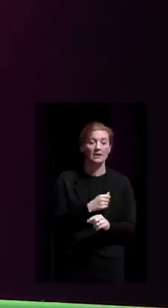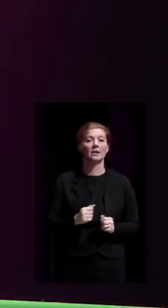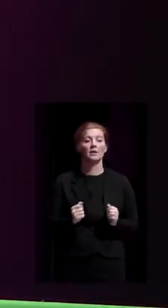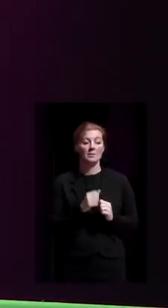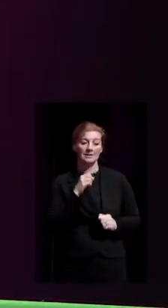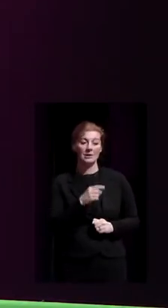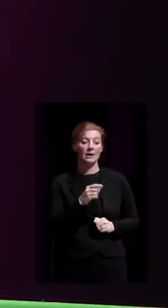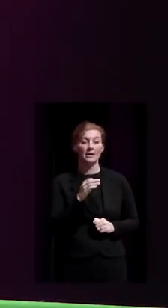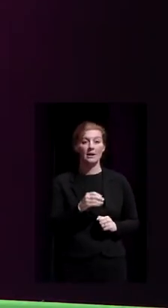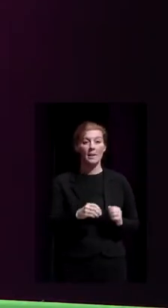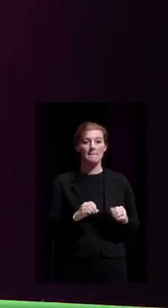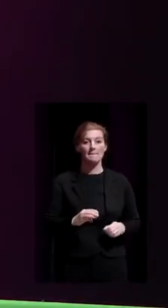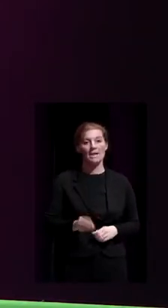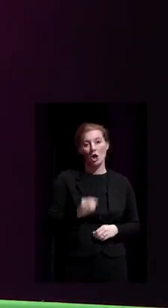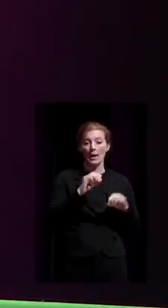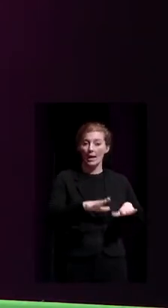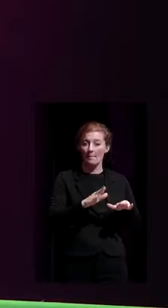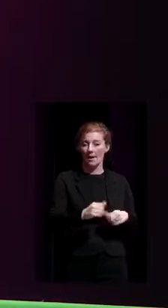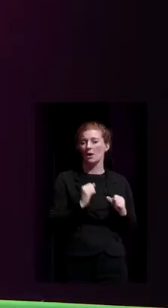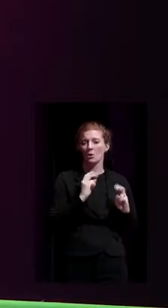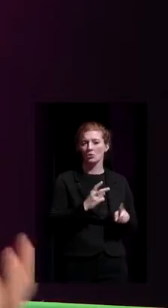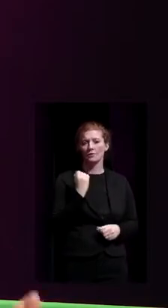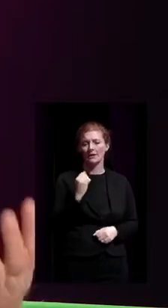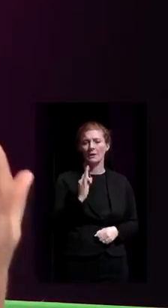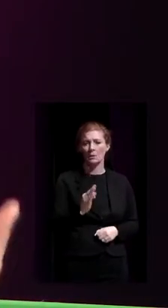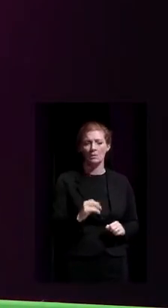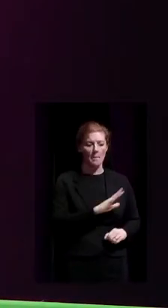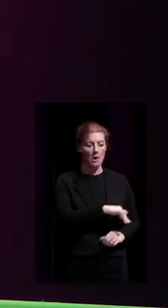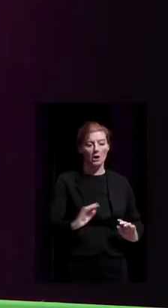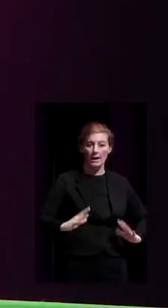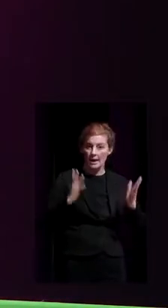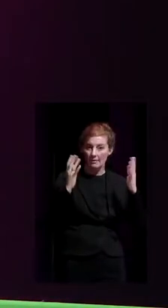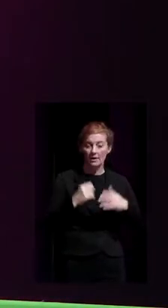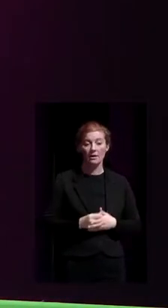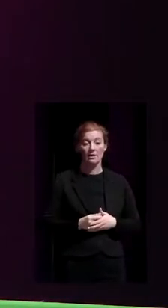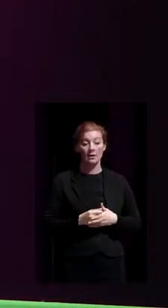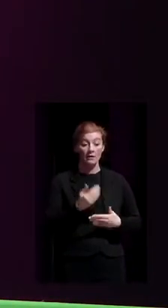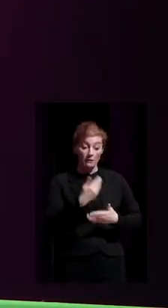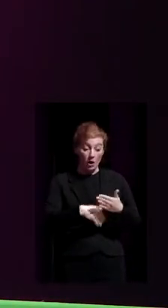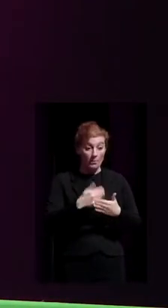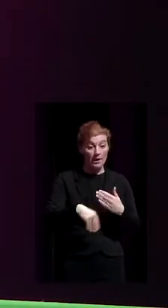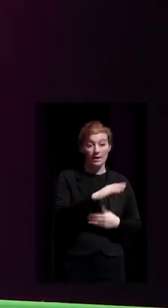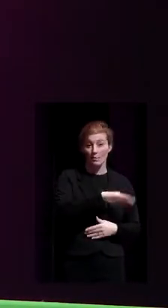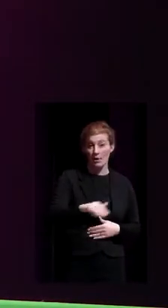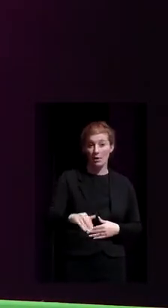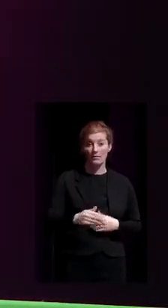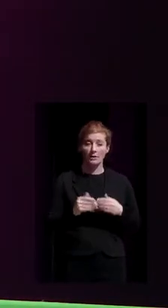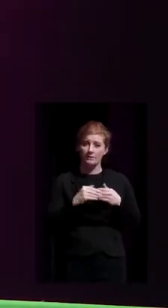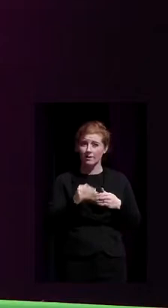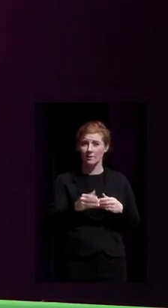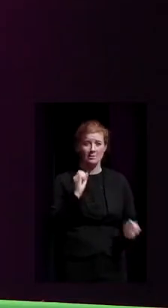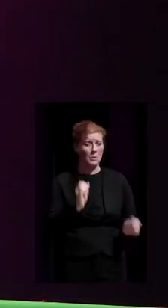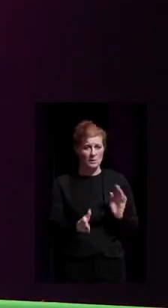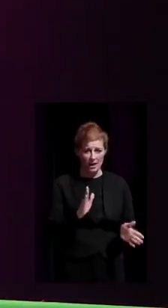hur barn lever, och utbildningssektorn som förbereder barn och ungdomar för en framtid som är oviss. Det